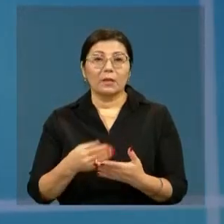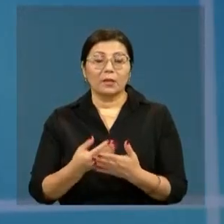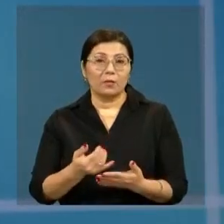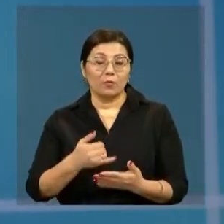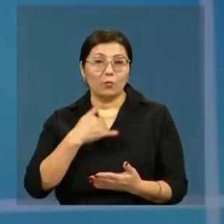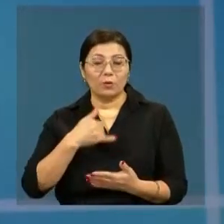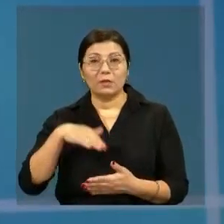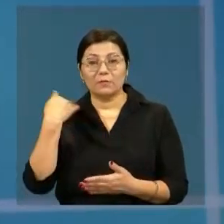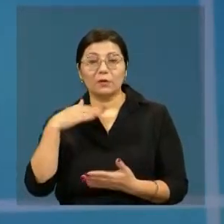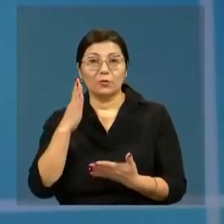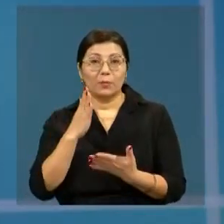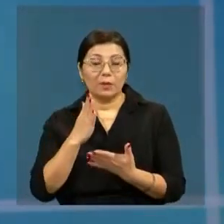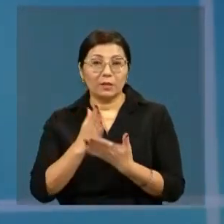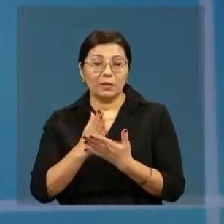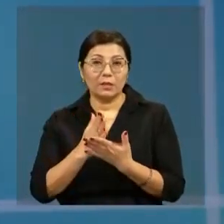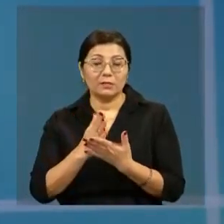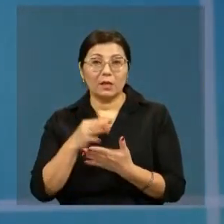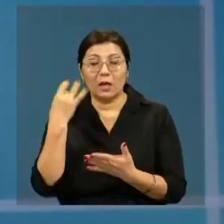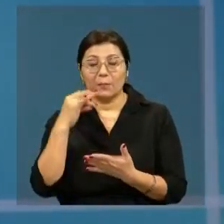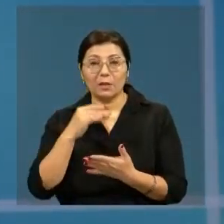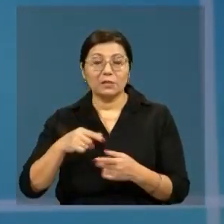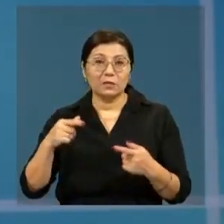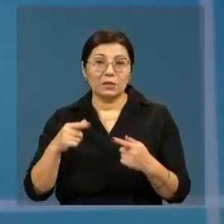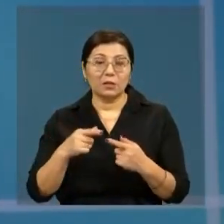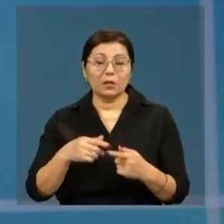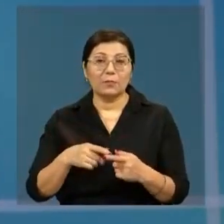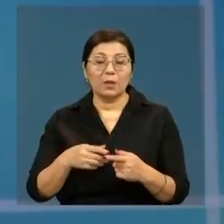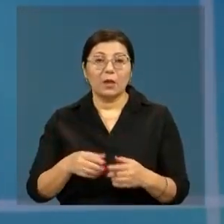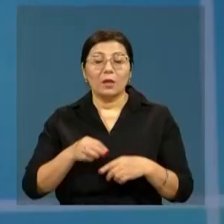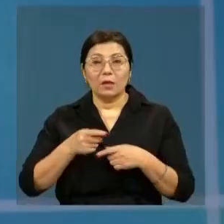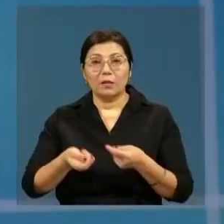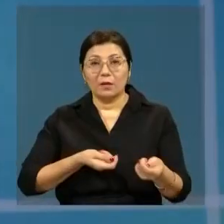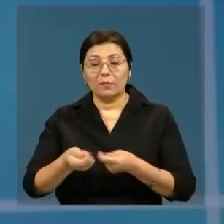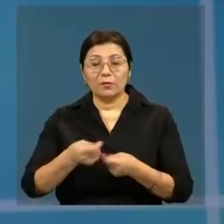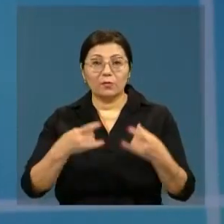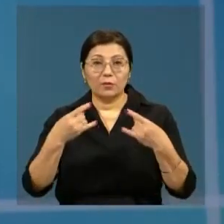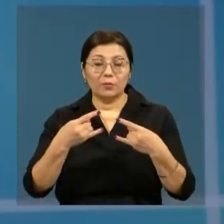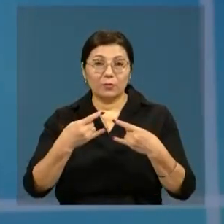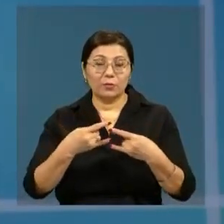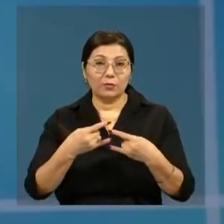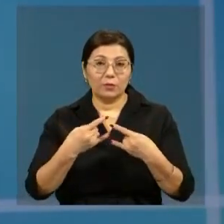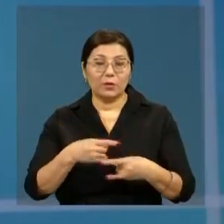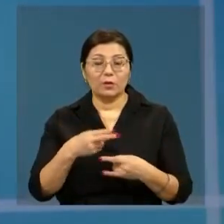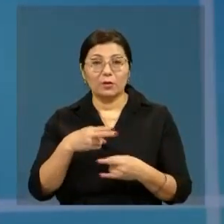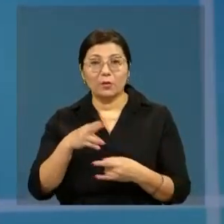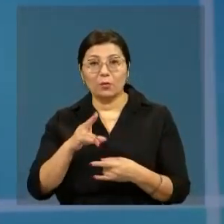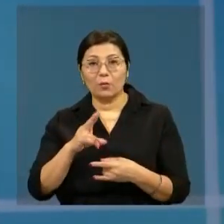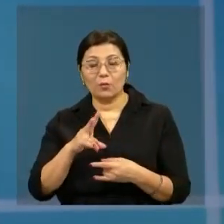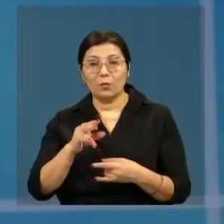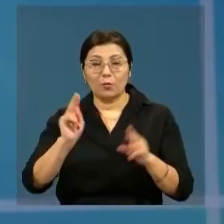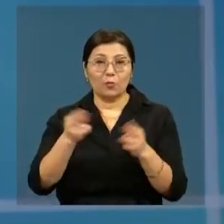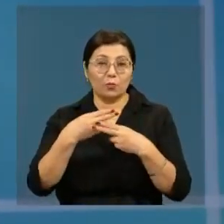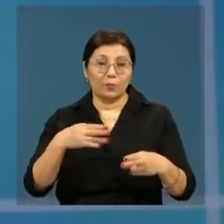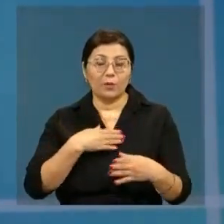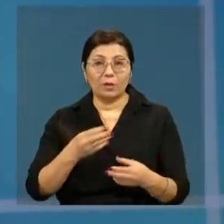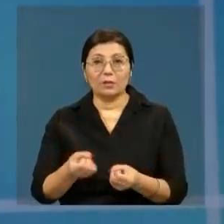нас в Ахтубе, если вы знаете. Я веду клуб Movie Club, киноклуб, и спикинг иногда. То есть я создала